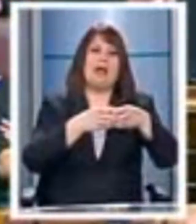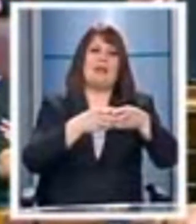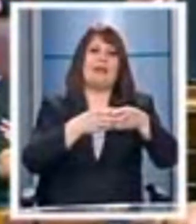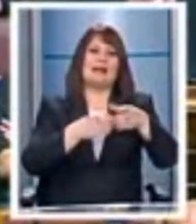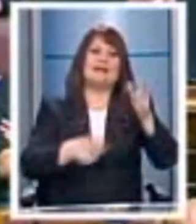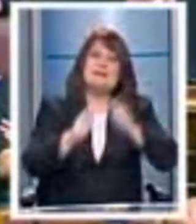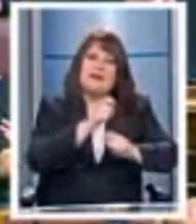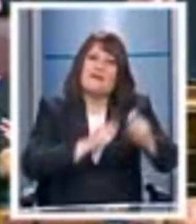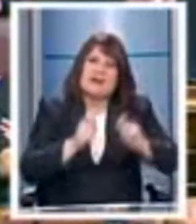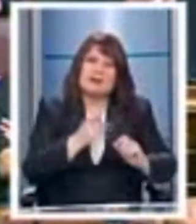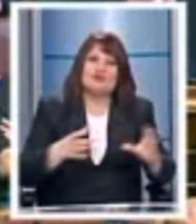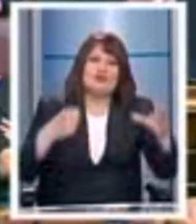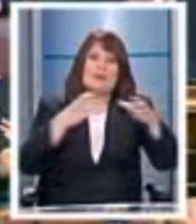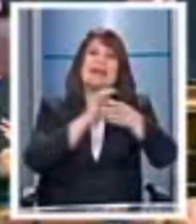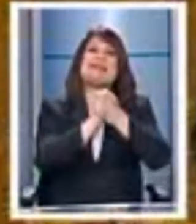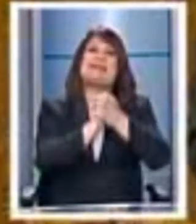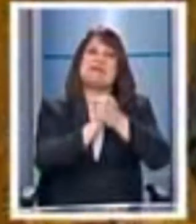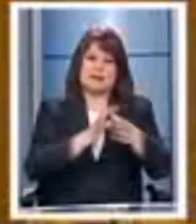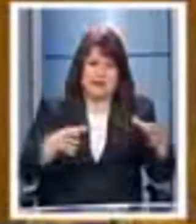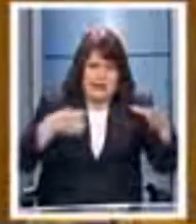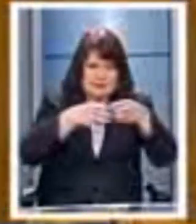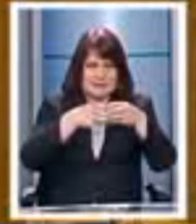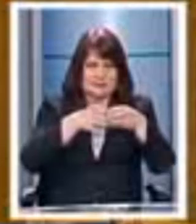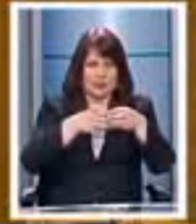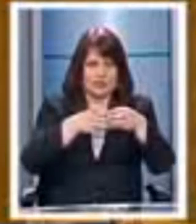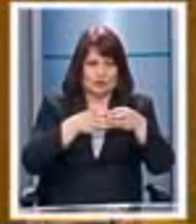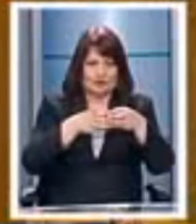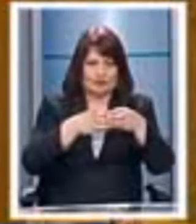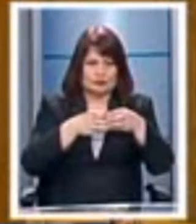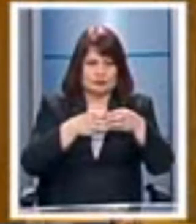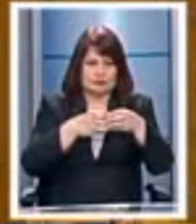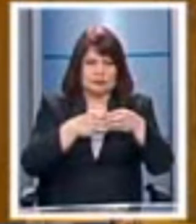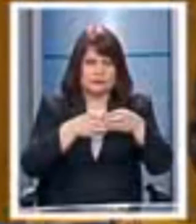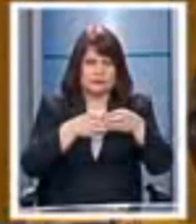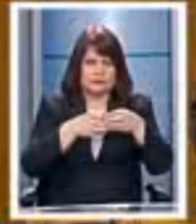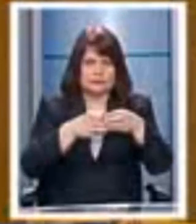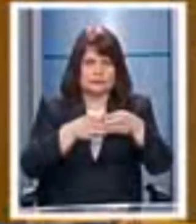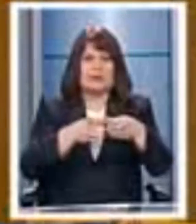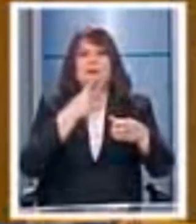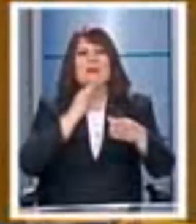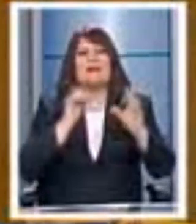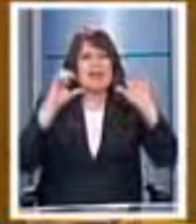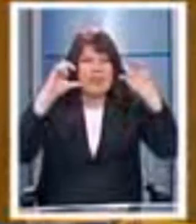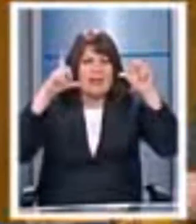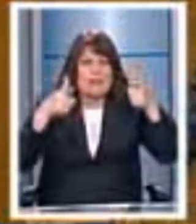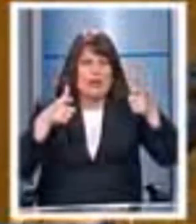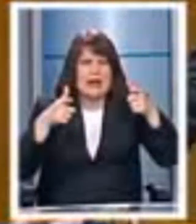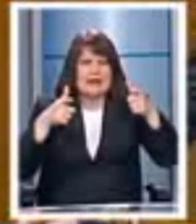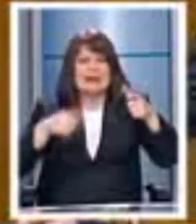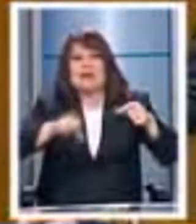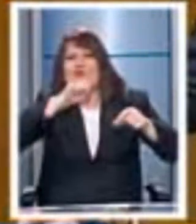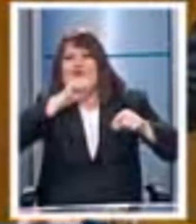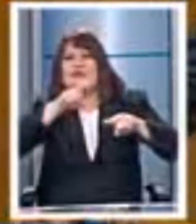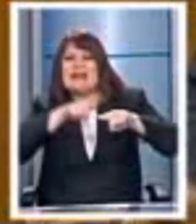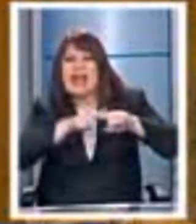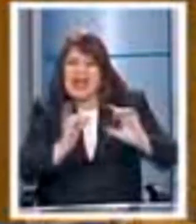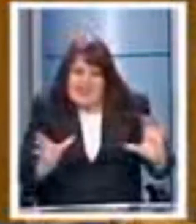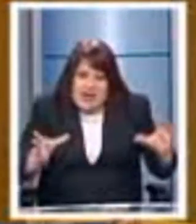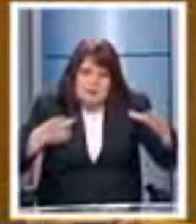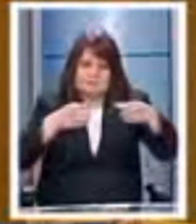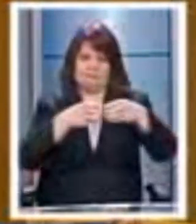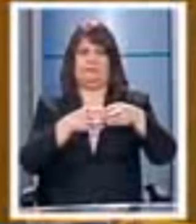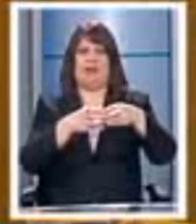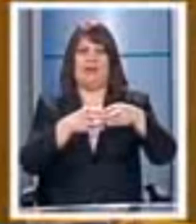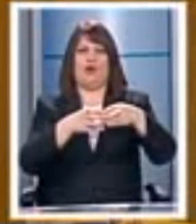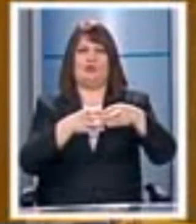πει δεκάδες φορές αυτή εδώ την αίθουσα, αποτέλεσμα μιας πλατιάς δημοκρατικής και πατριωτικής ενότητας, θα